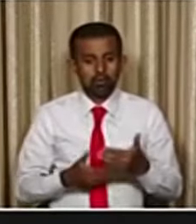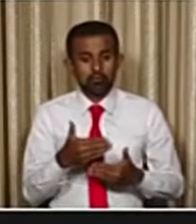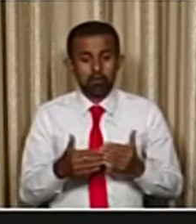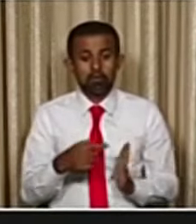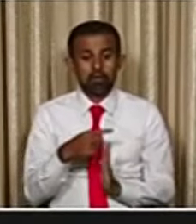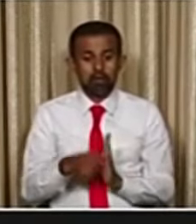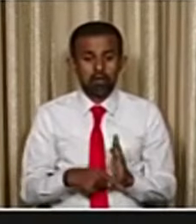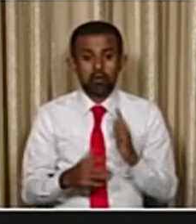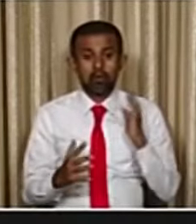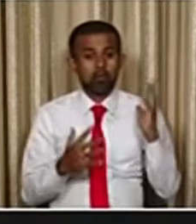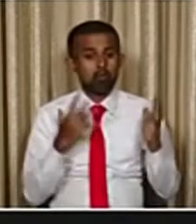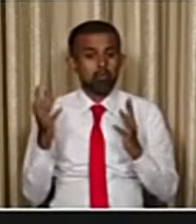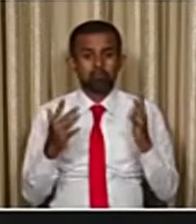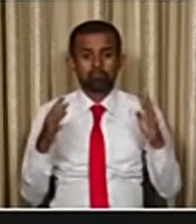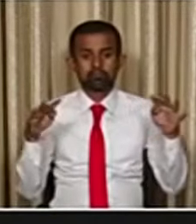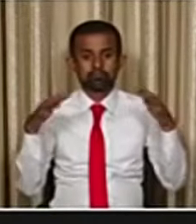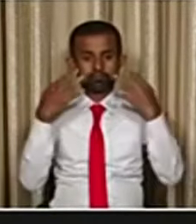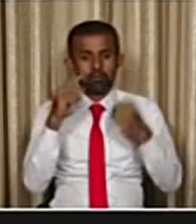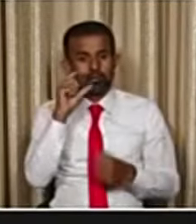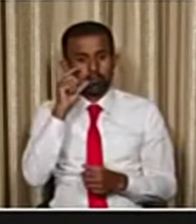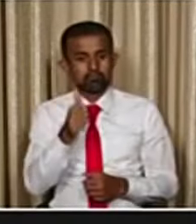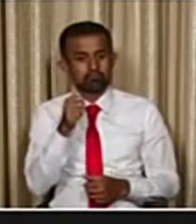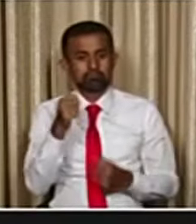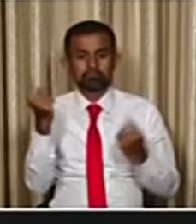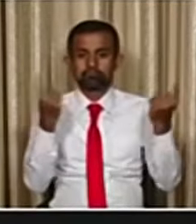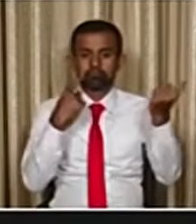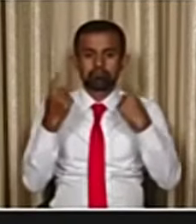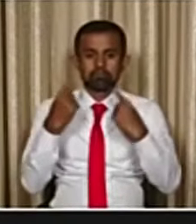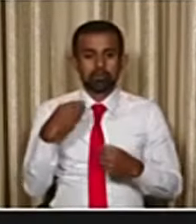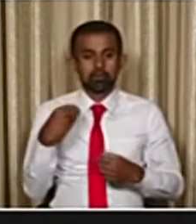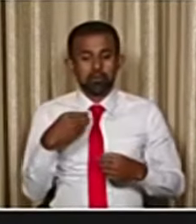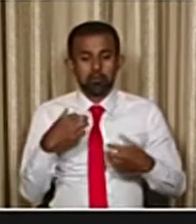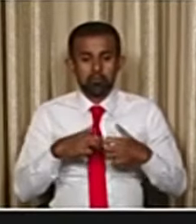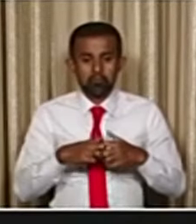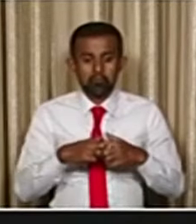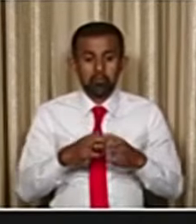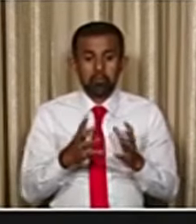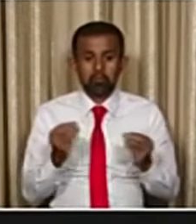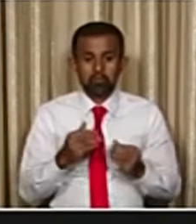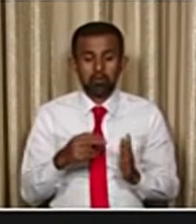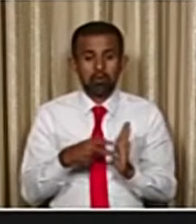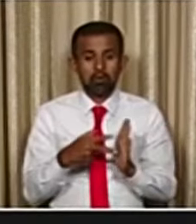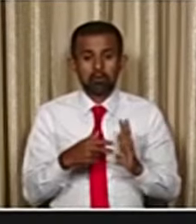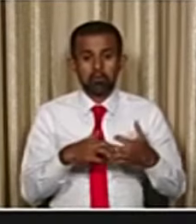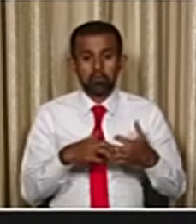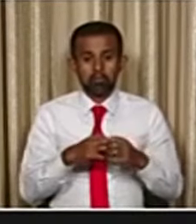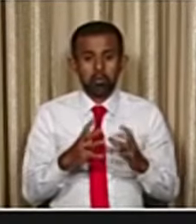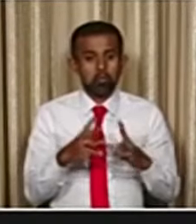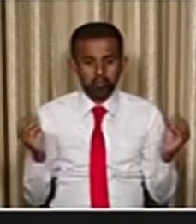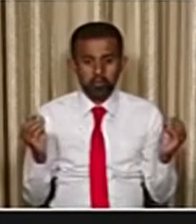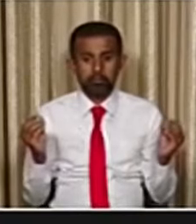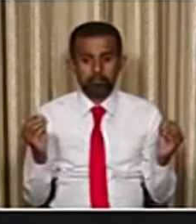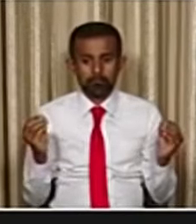මේ විනුවිට ලෝක ප්‍රජාව පවා පැසසුමක් ලක් කරන මේ ණය උගුල් තුල ඉස්සරහට මේ ආර්ථික අගාධෙන් අපි ඉස්සරහට අවිලා